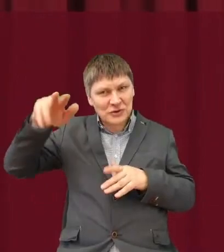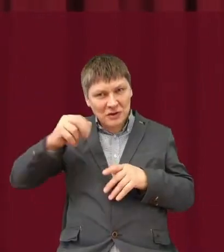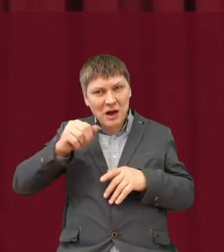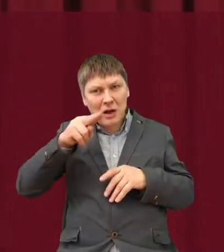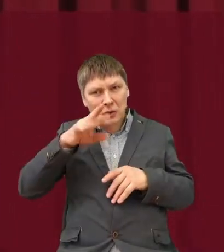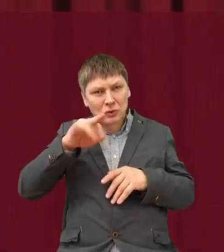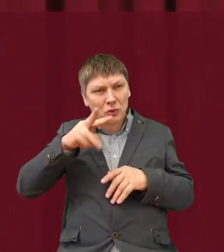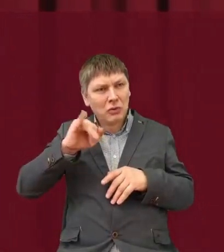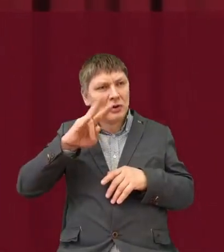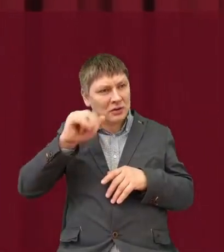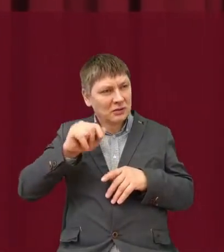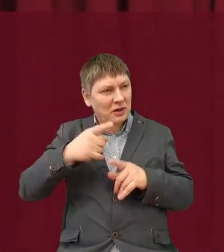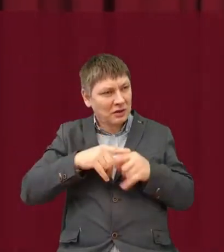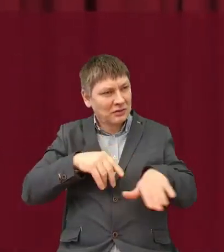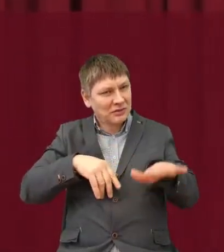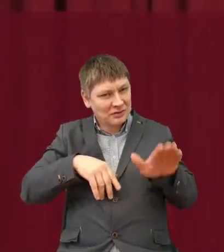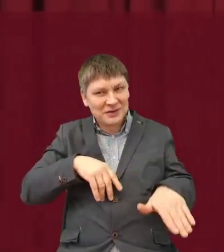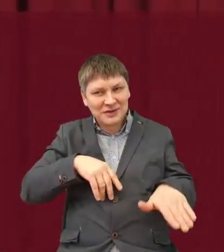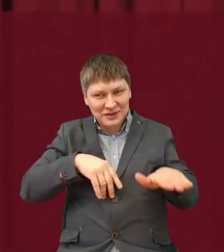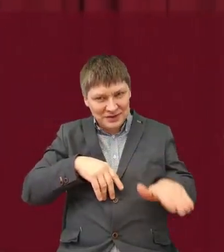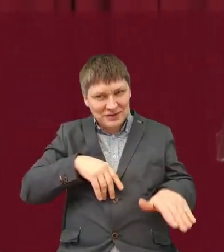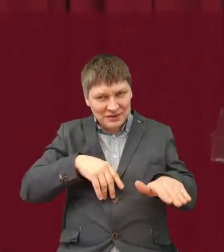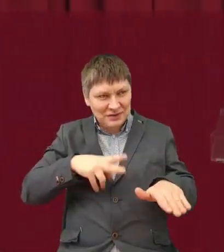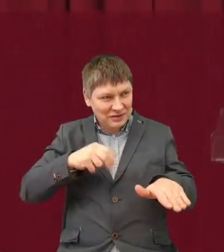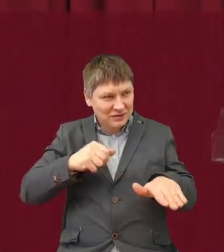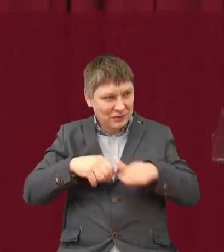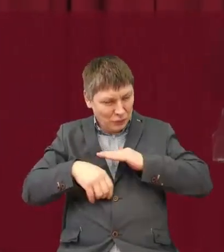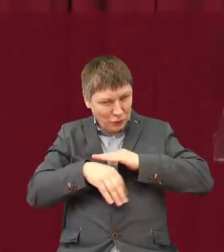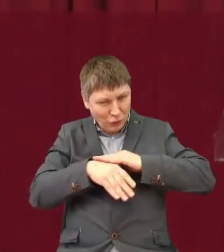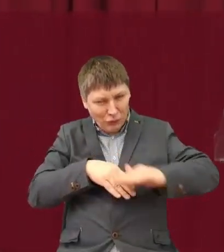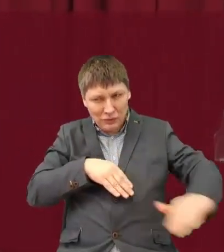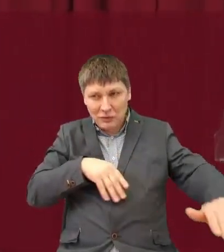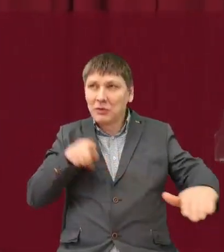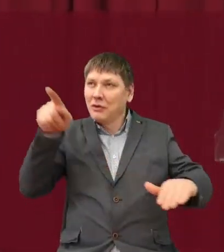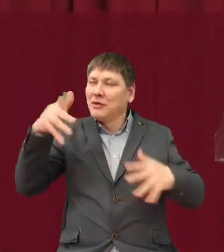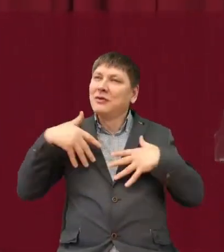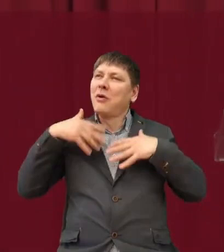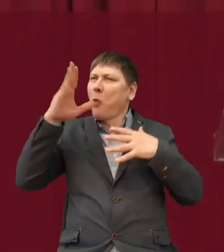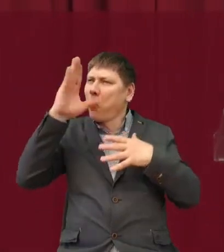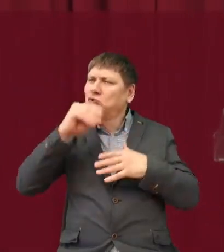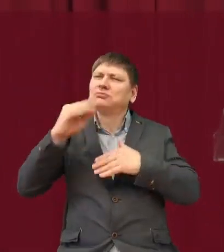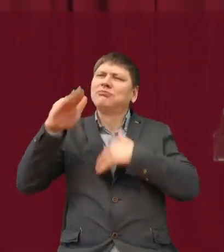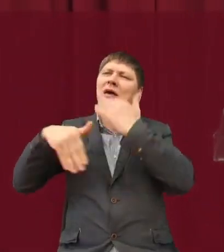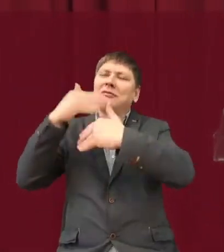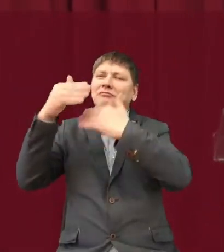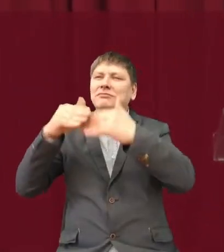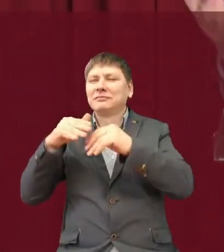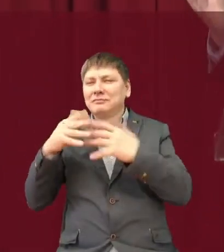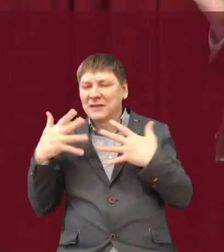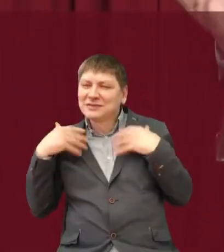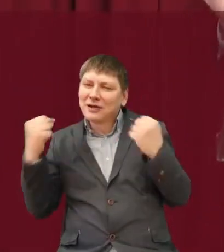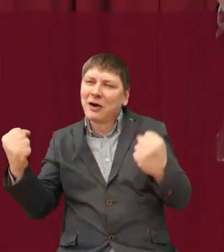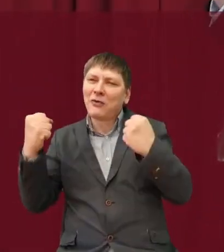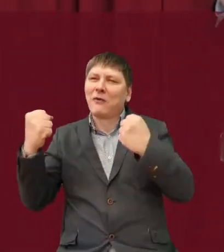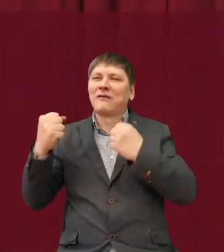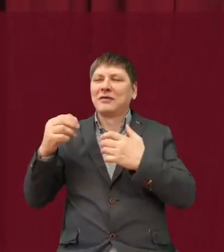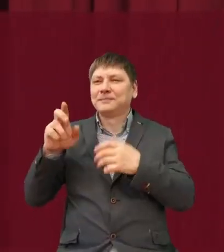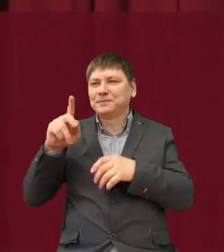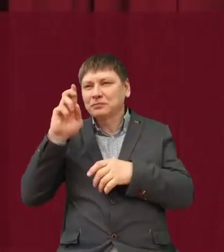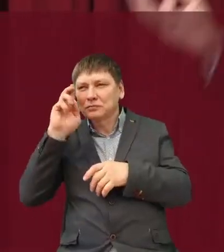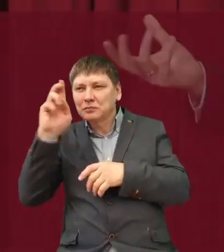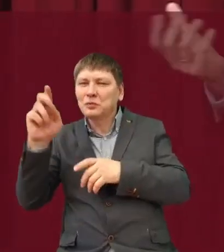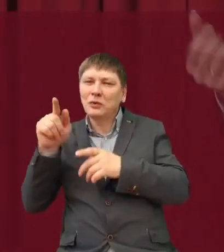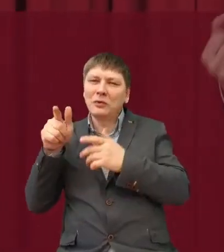место подъёма место может быть успеха место здоровья место процветания вместо Божьего